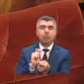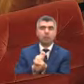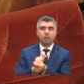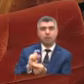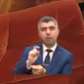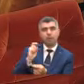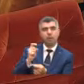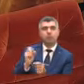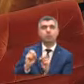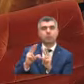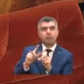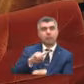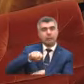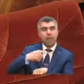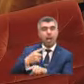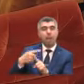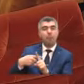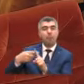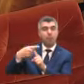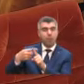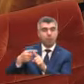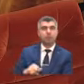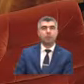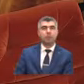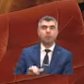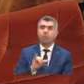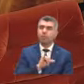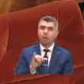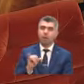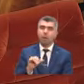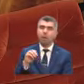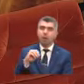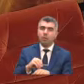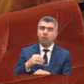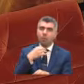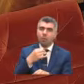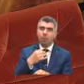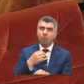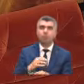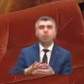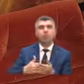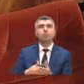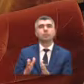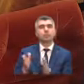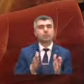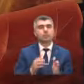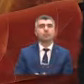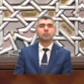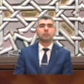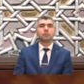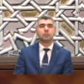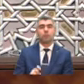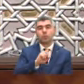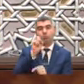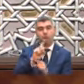التعويضات عن الساعات الإضافية، وفيما عدا ذلك ليس هنالك أي شيء يمكن القيام به. شكرا. تعقيب